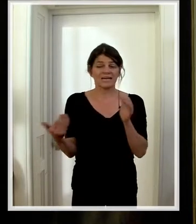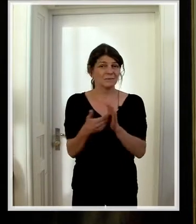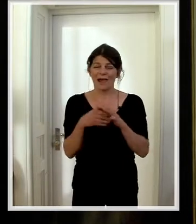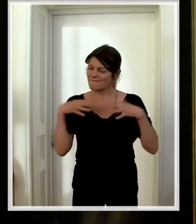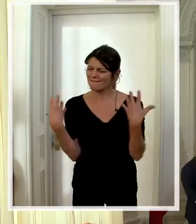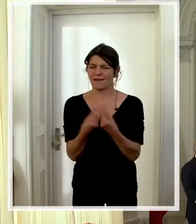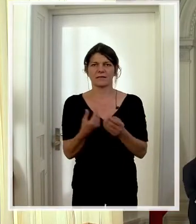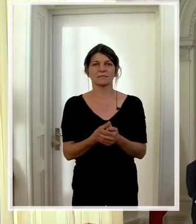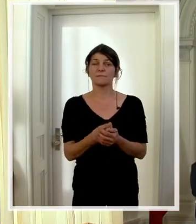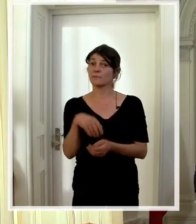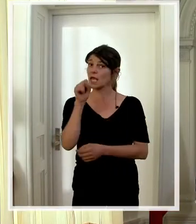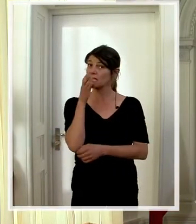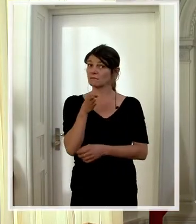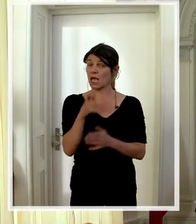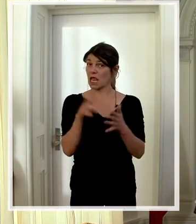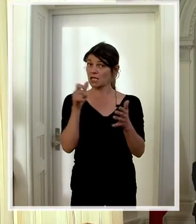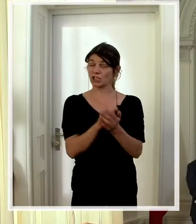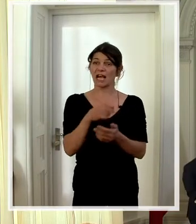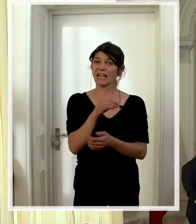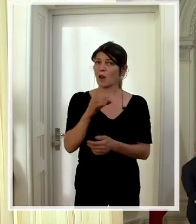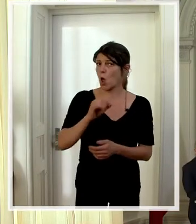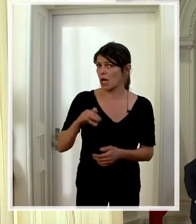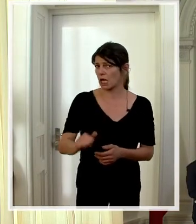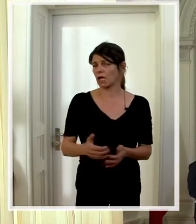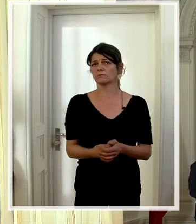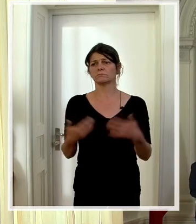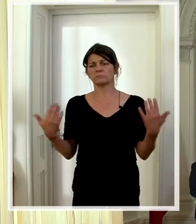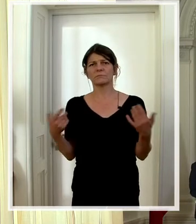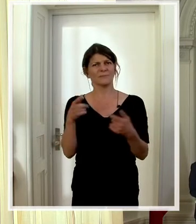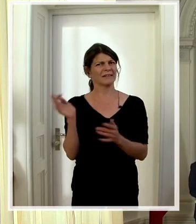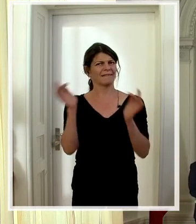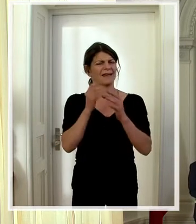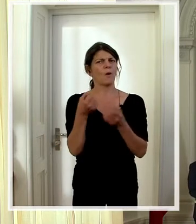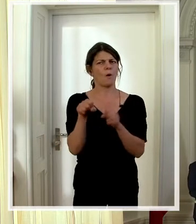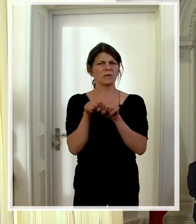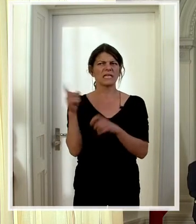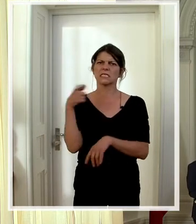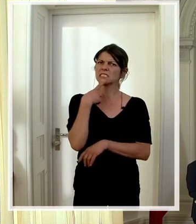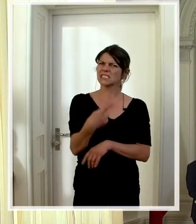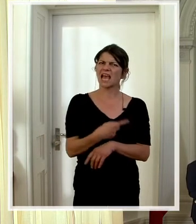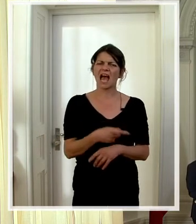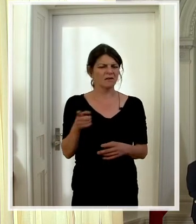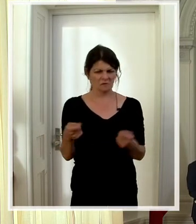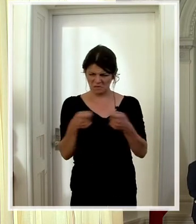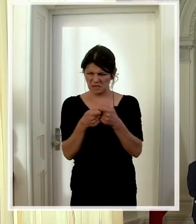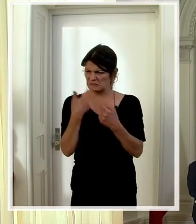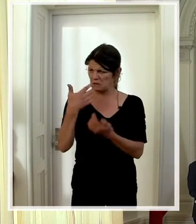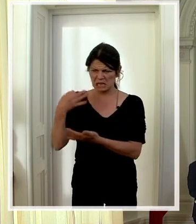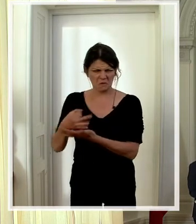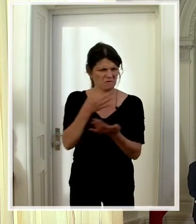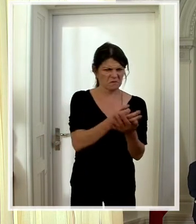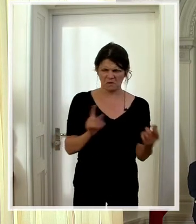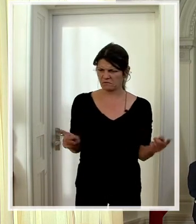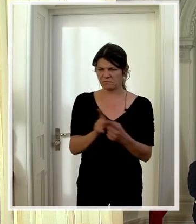alles. S-Bahn, ja, das ist der Daniel Öhrig. Da wird gesehen vom Gegenkomitee, da geht es um die Verbindung von zwei Dorfteilen.